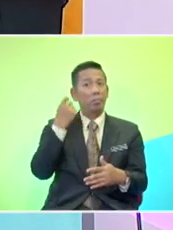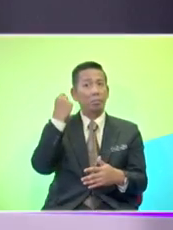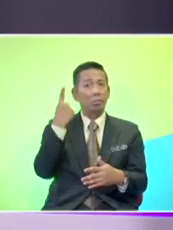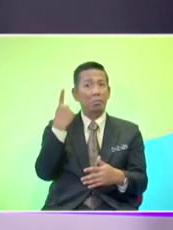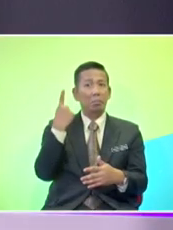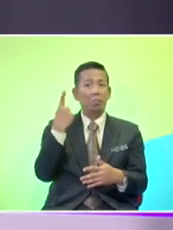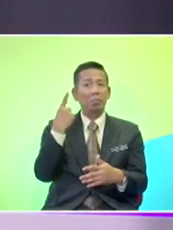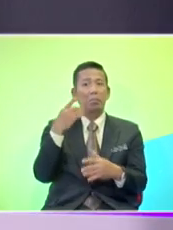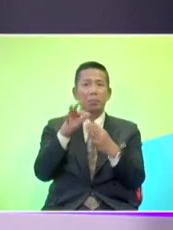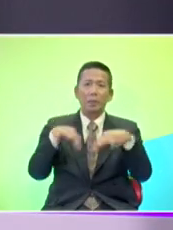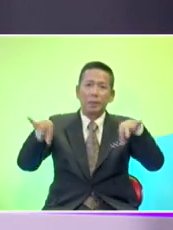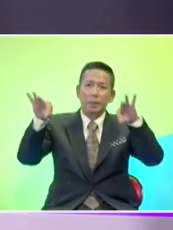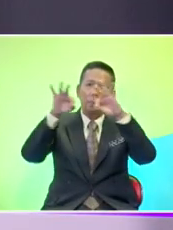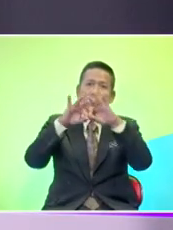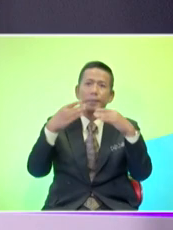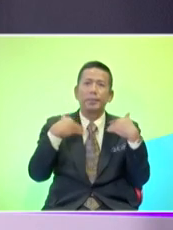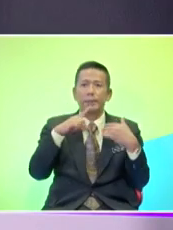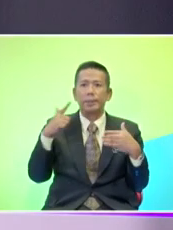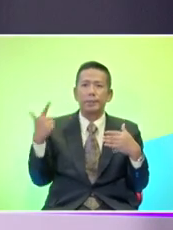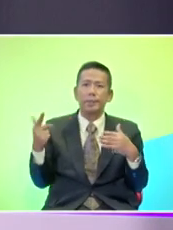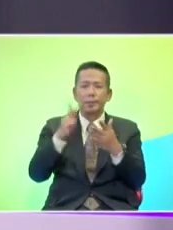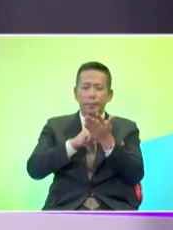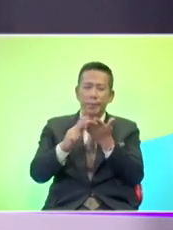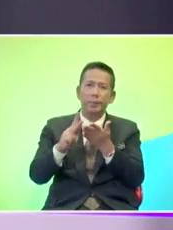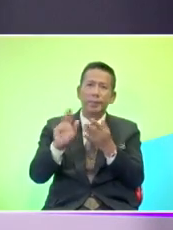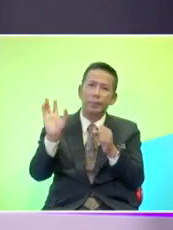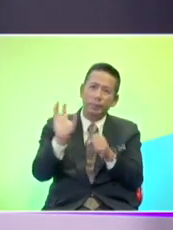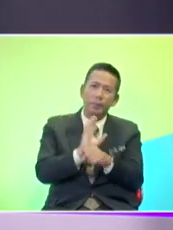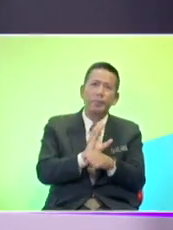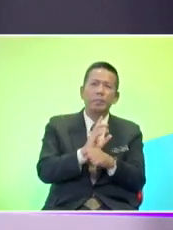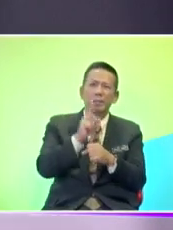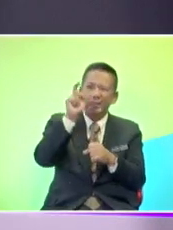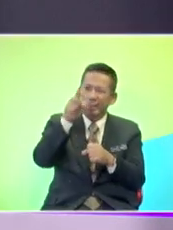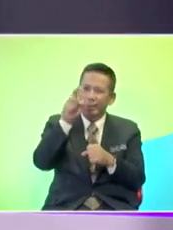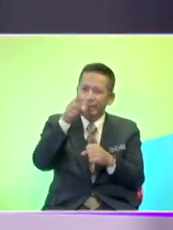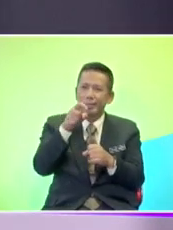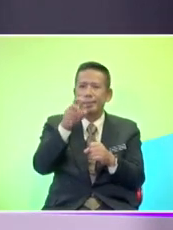yang paling penting adalah kekemasan cukup diambil